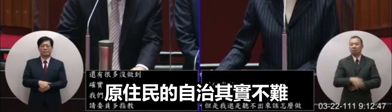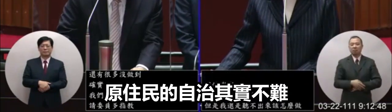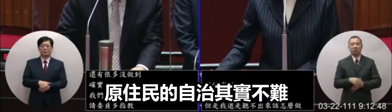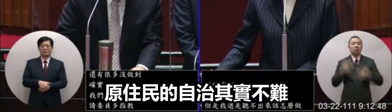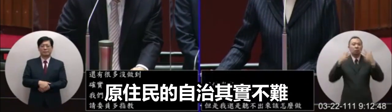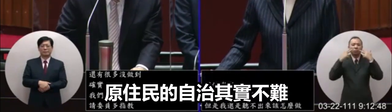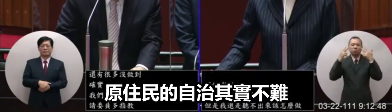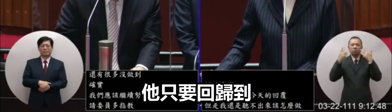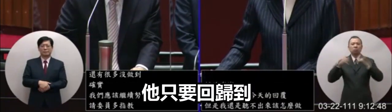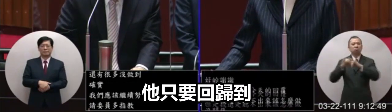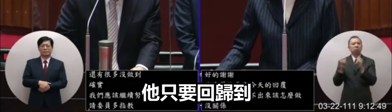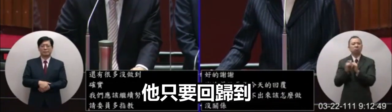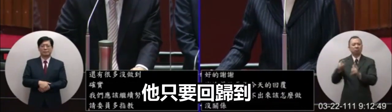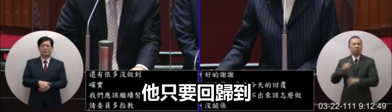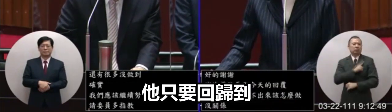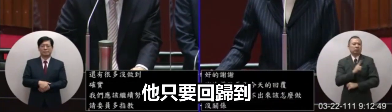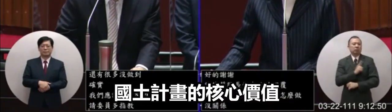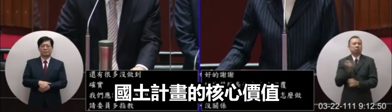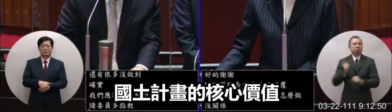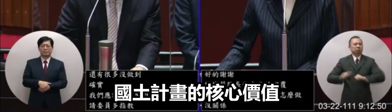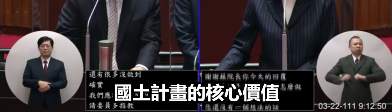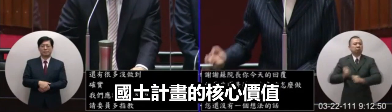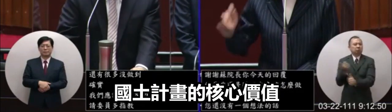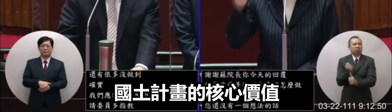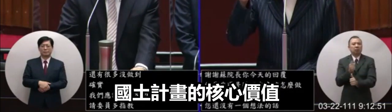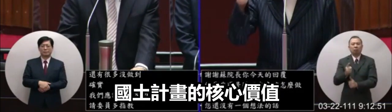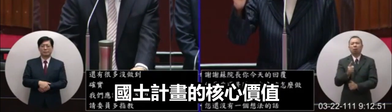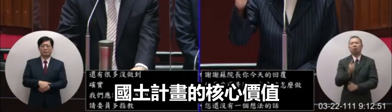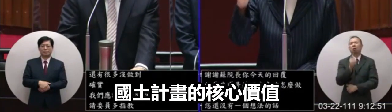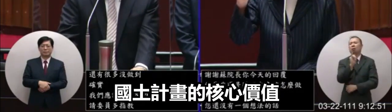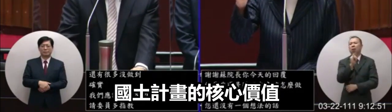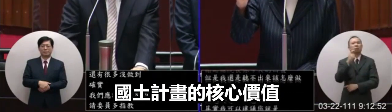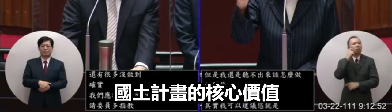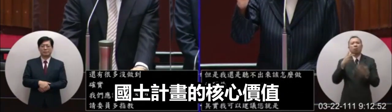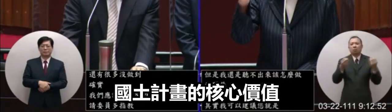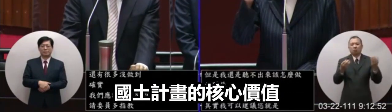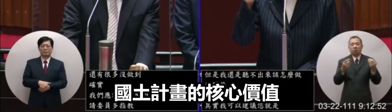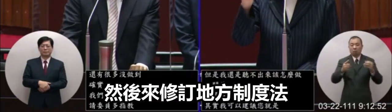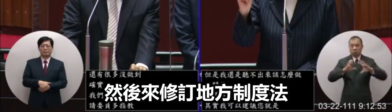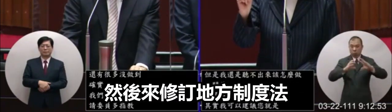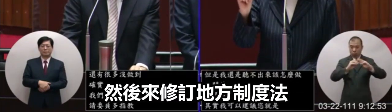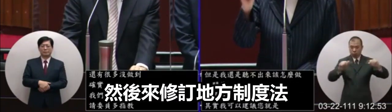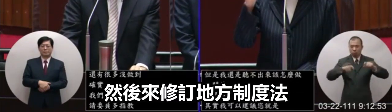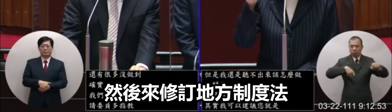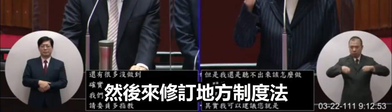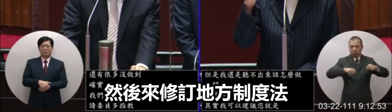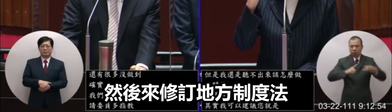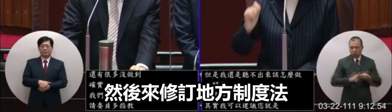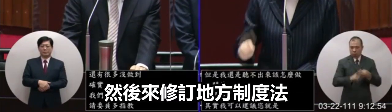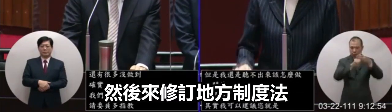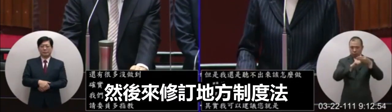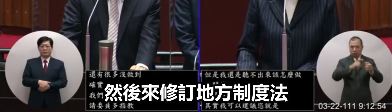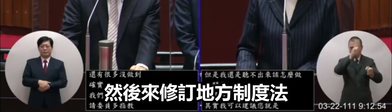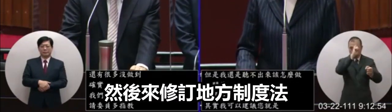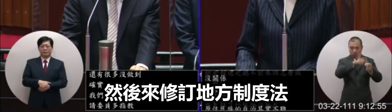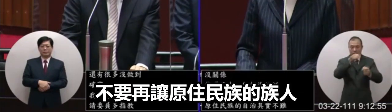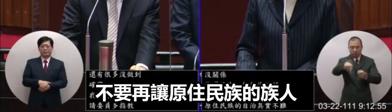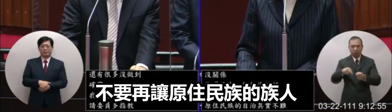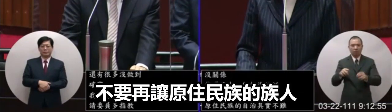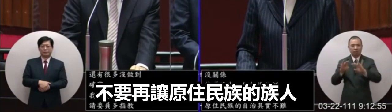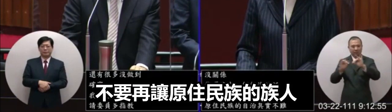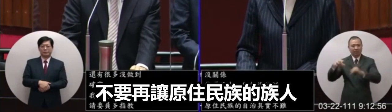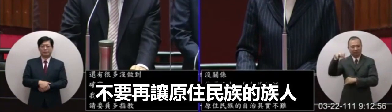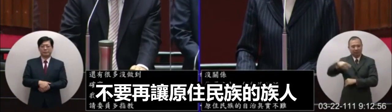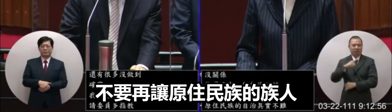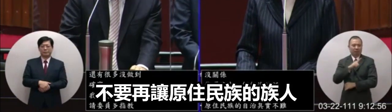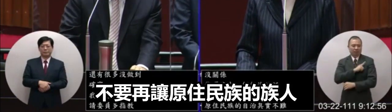治其实不难，他只要回归到国土计划的核心价值，然后来修订地方制度法，不